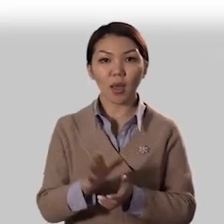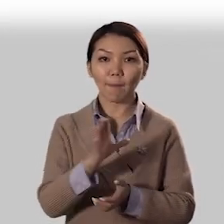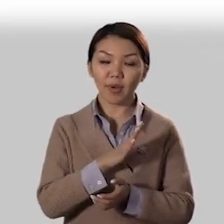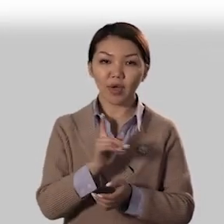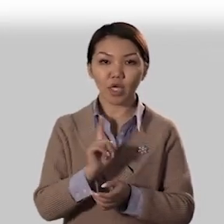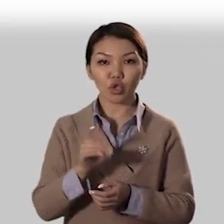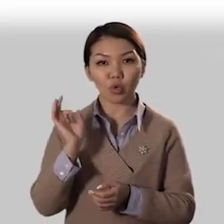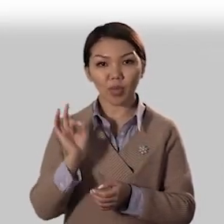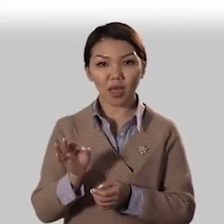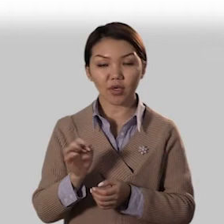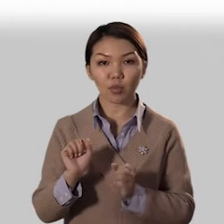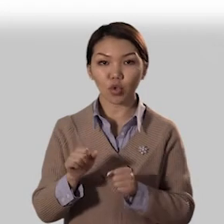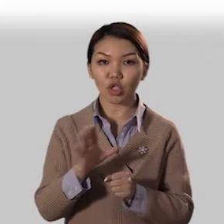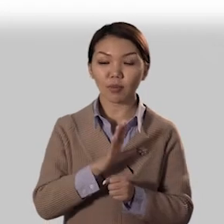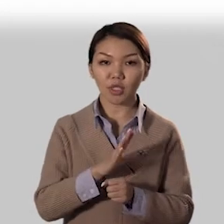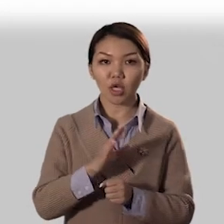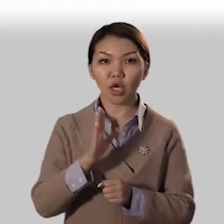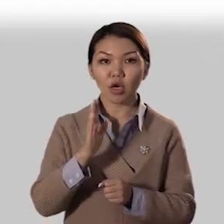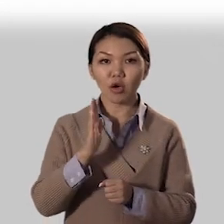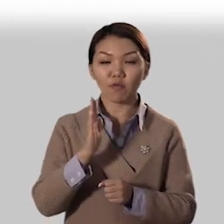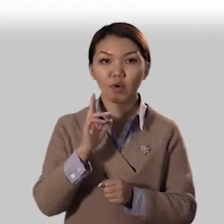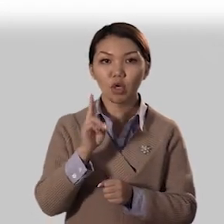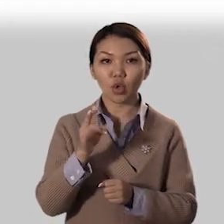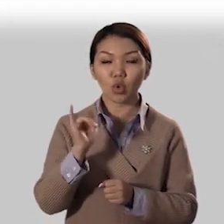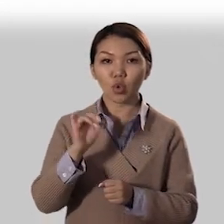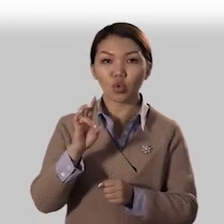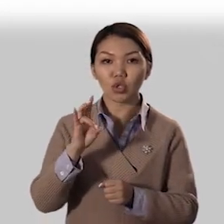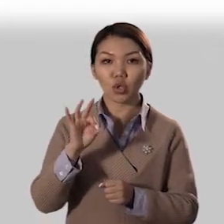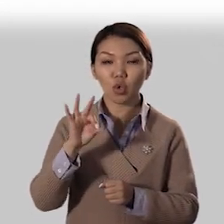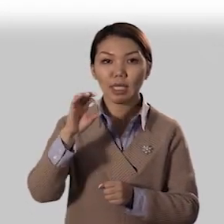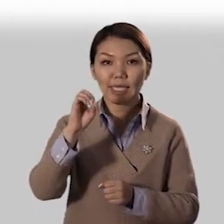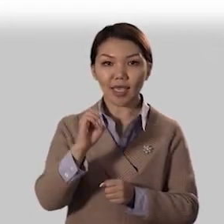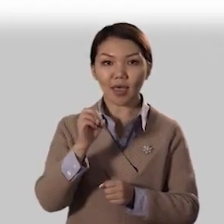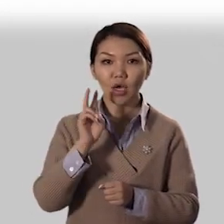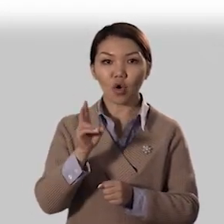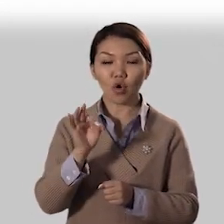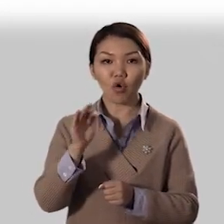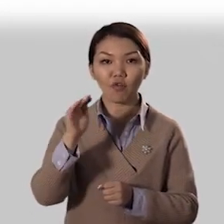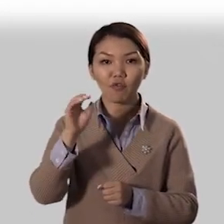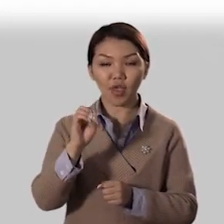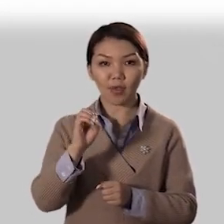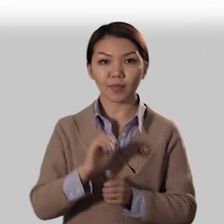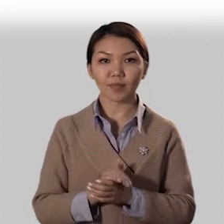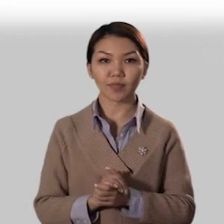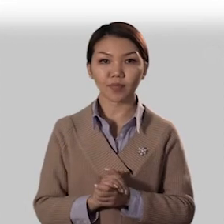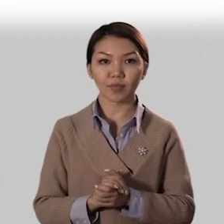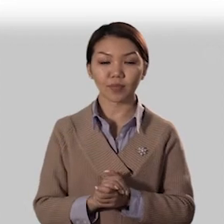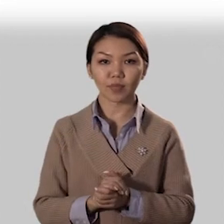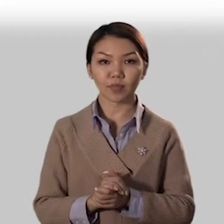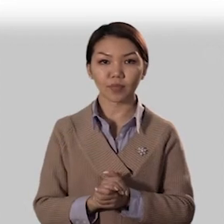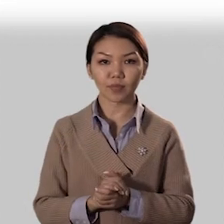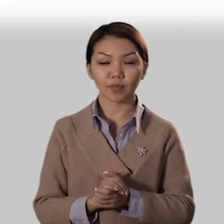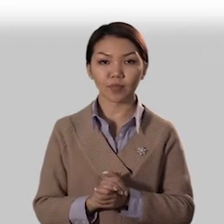кофе но интеллигентные люди предпочитают вариант вкусный кофе